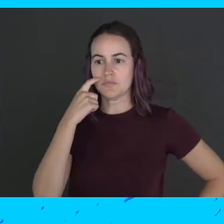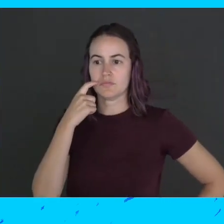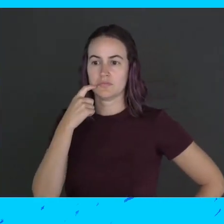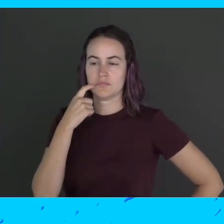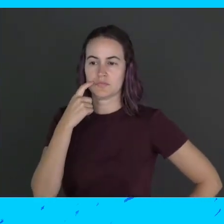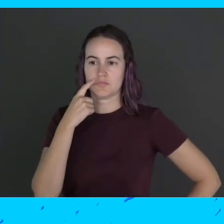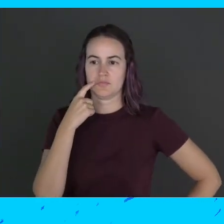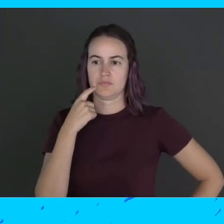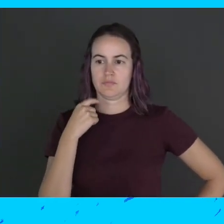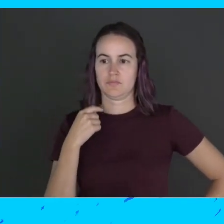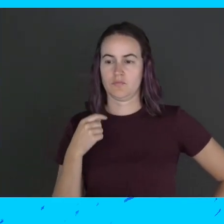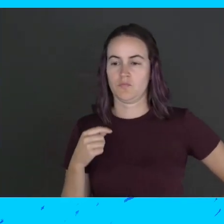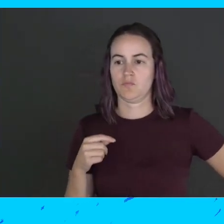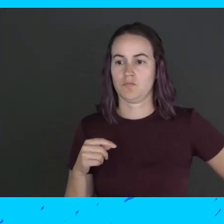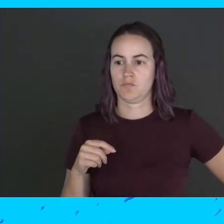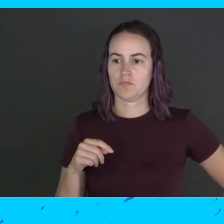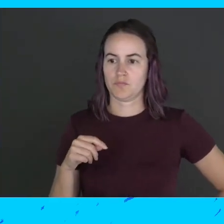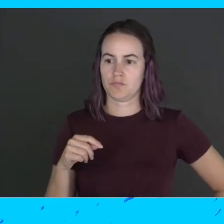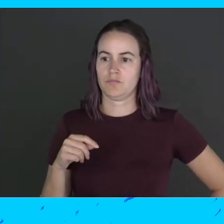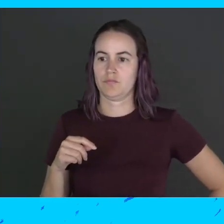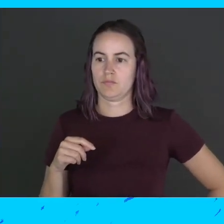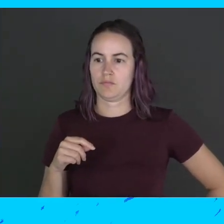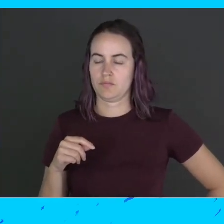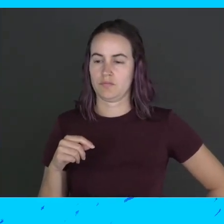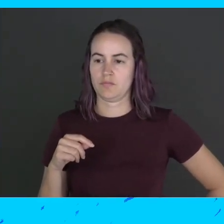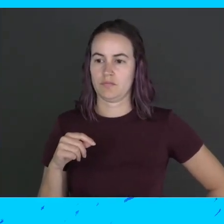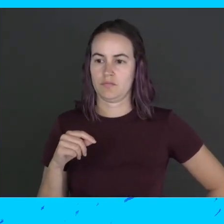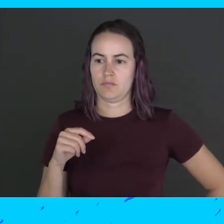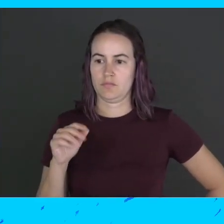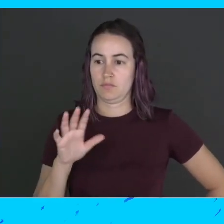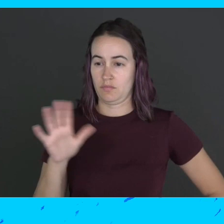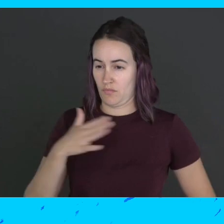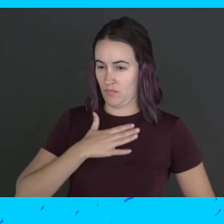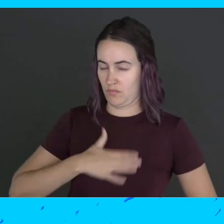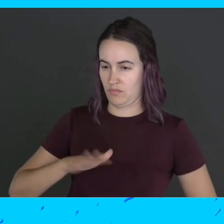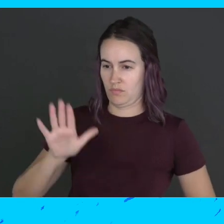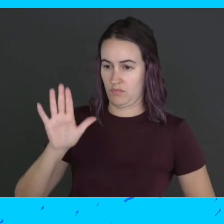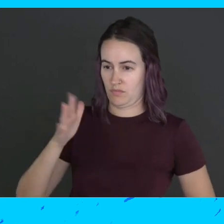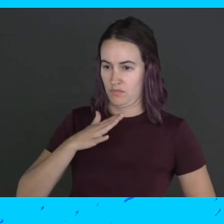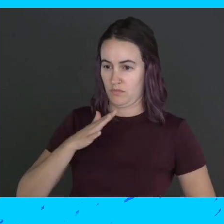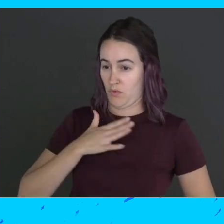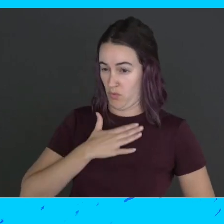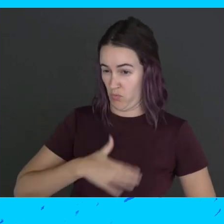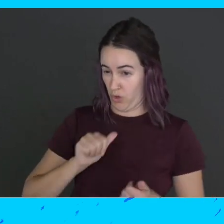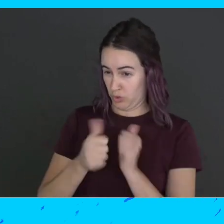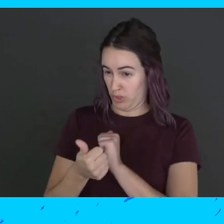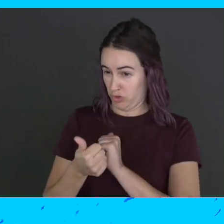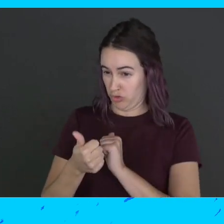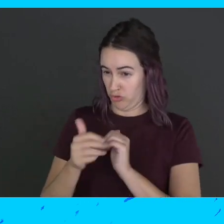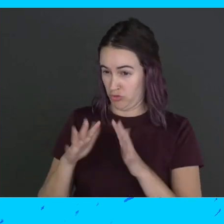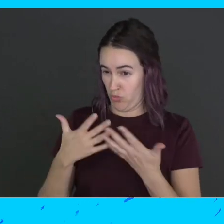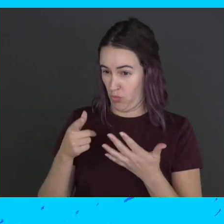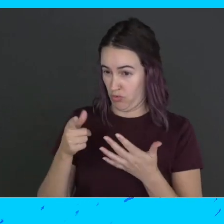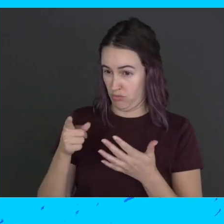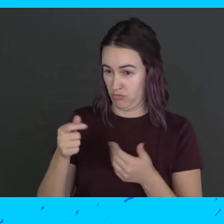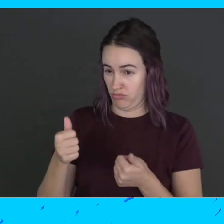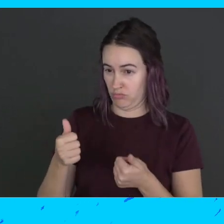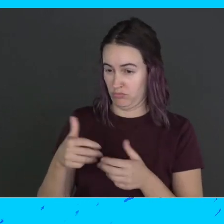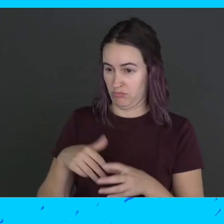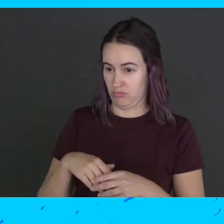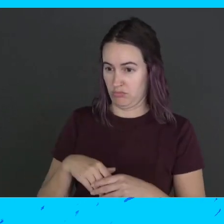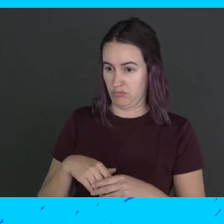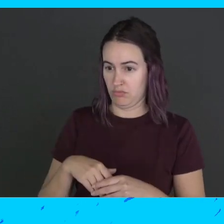quel est le challenge auquel tu fais face quand on parle de la